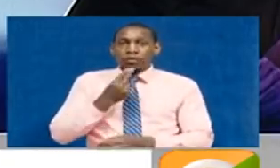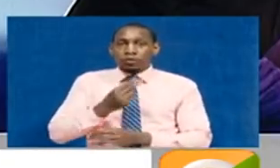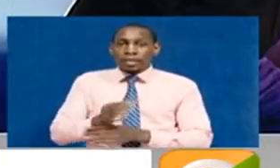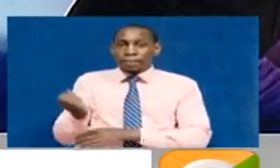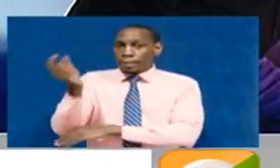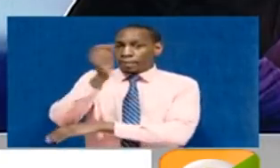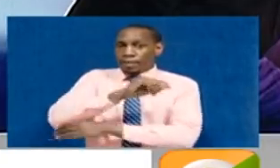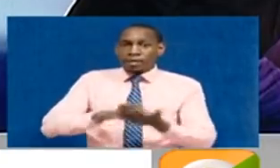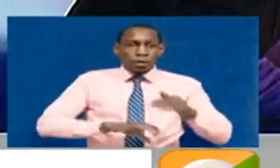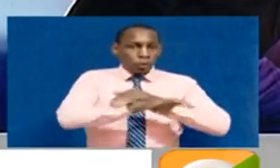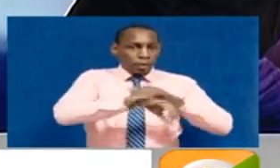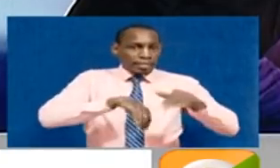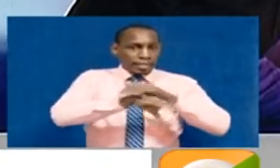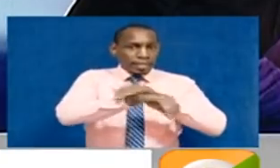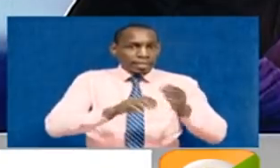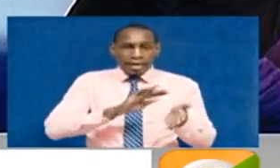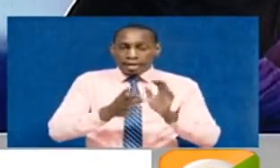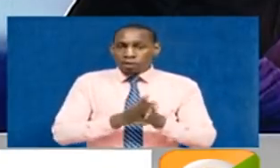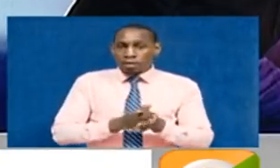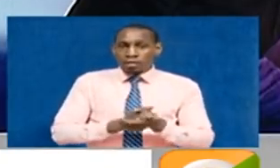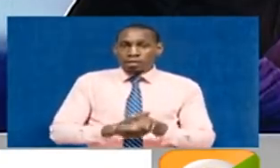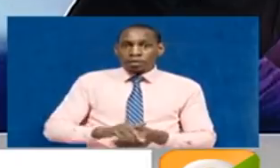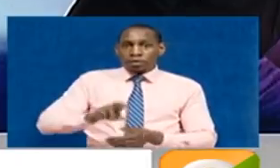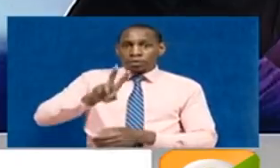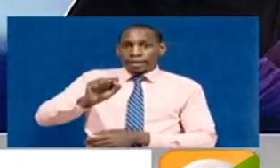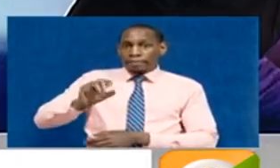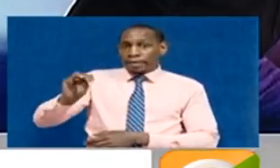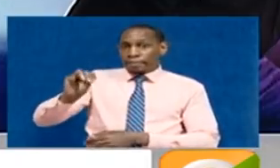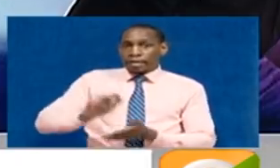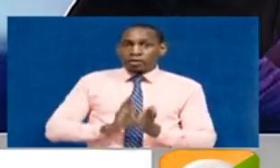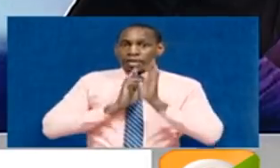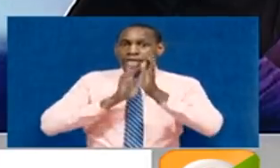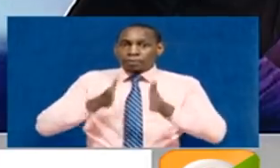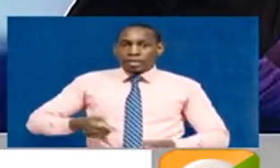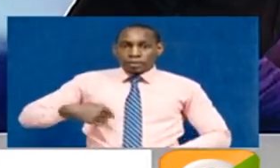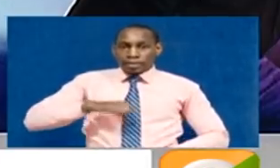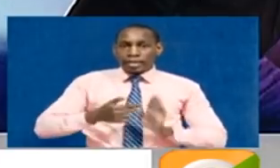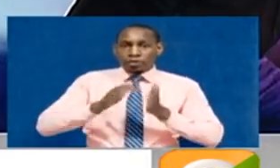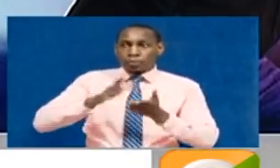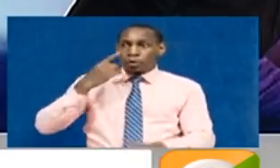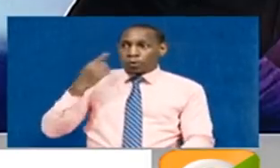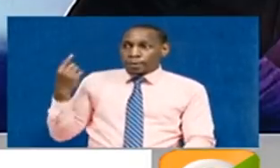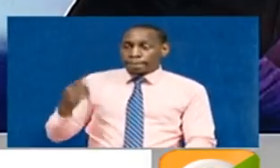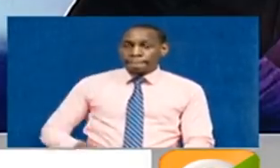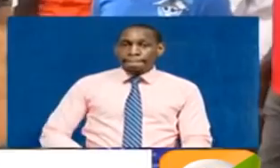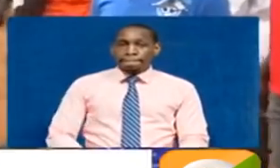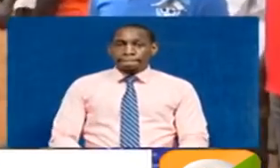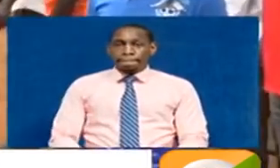mchana na kutoroka na takriban shilingi milioni 25. Loro Otieno ana maelezo zaidi.